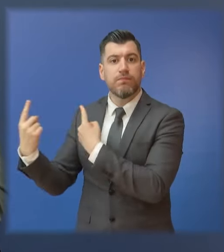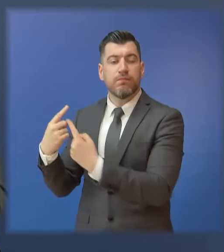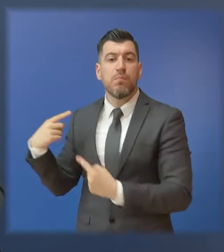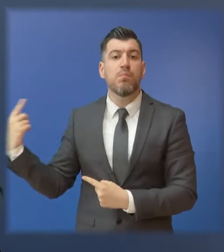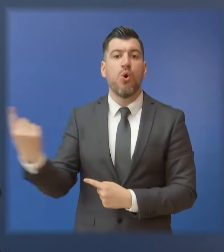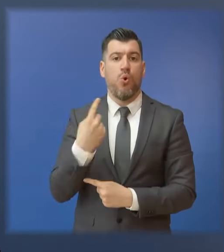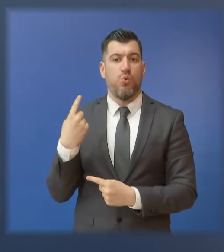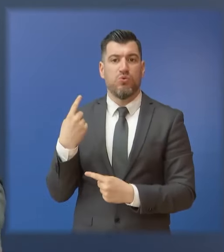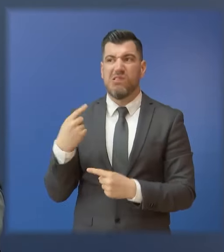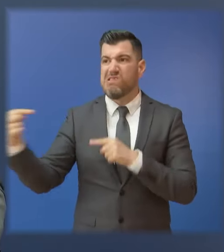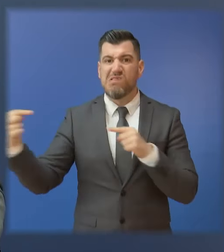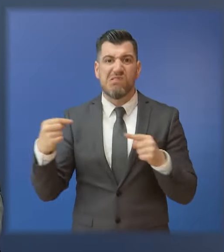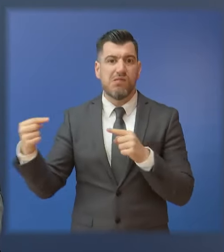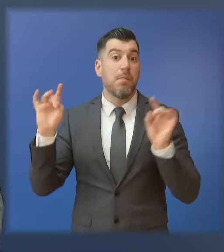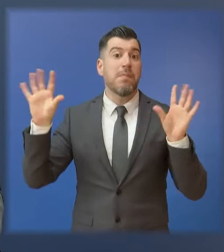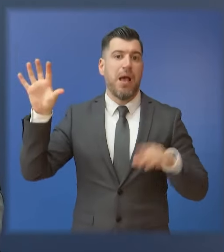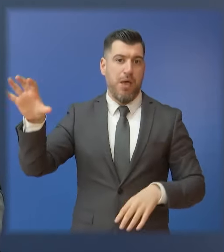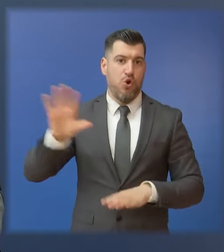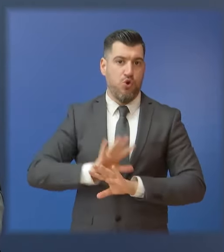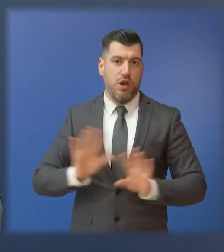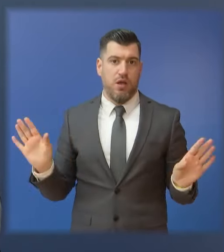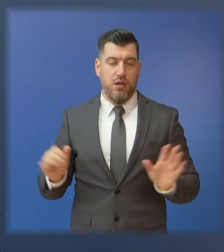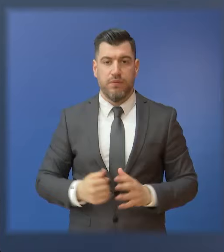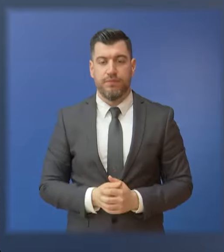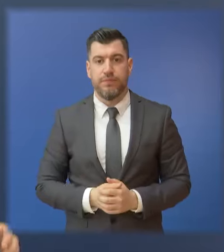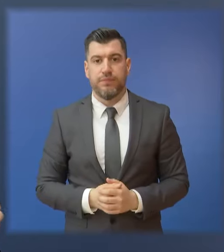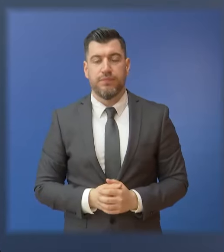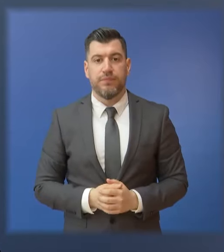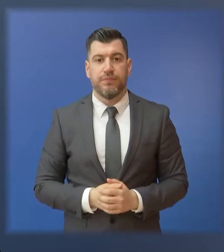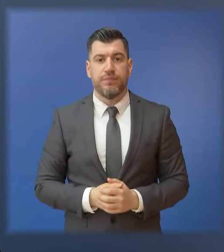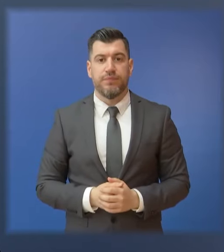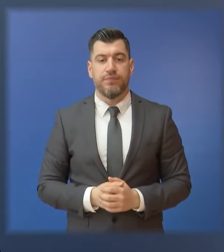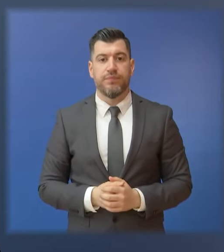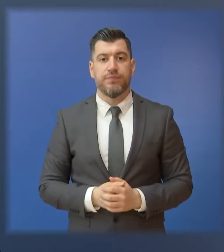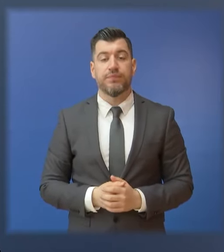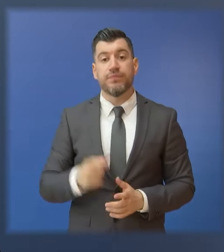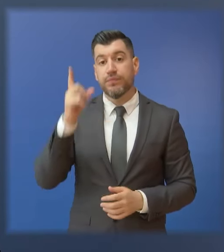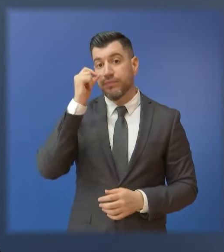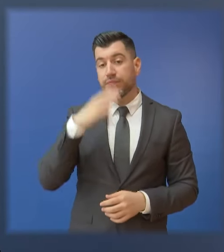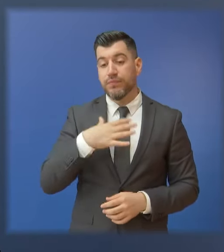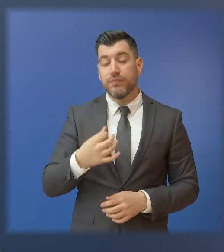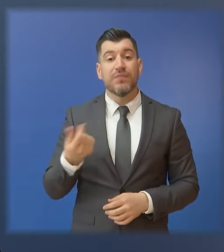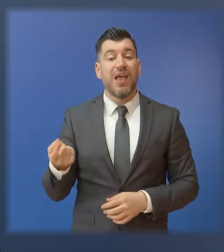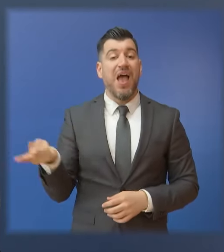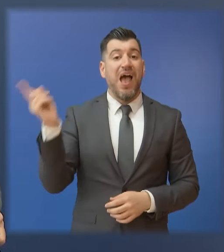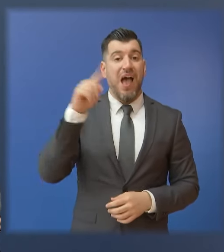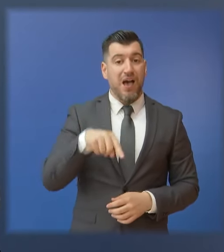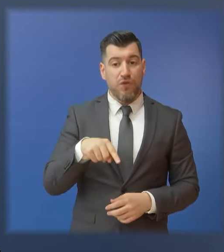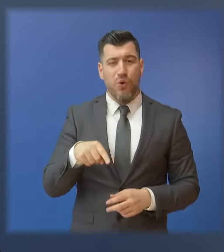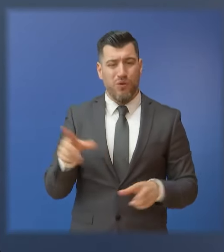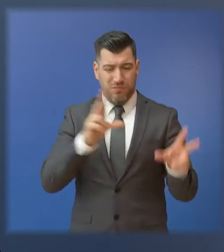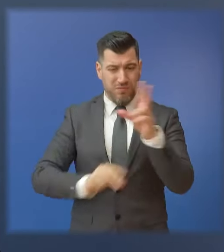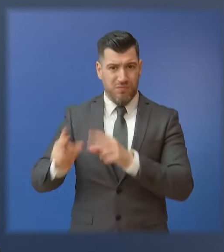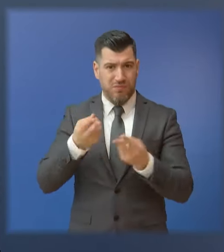σε ρήξη με οποιαδήποτε χώρα ελάτε κύριε εκπρόσωπε αύριο στη συνεδρίαση της κοινοβουλευτικής